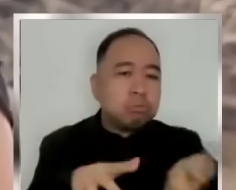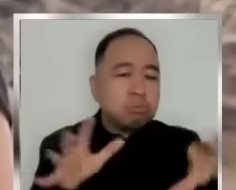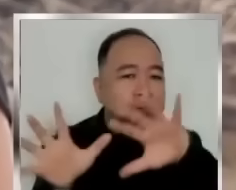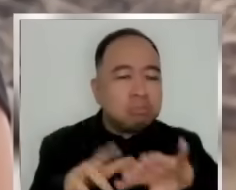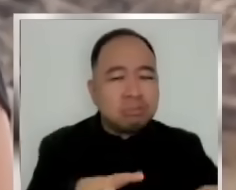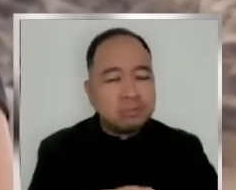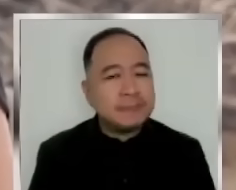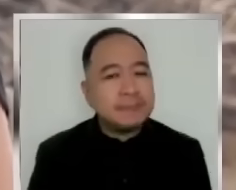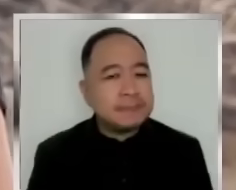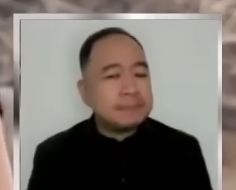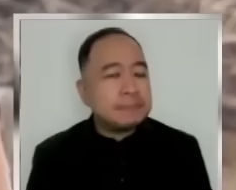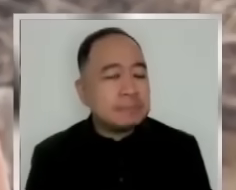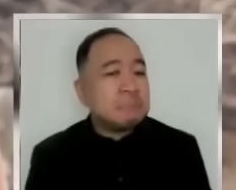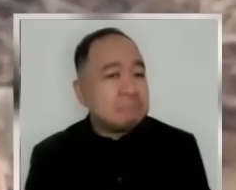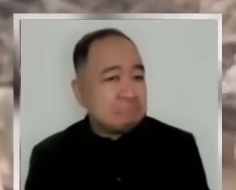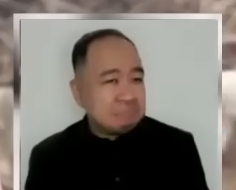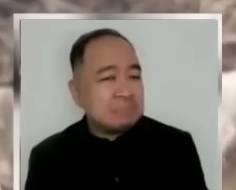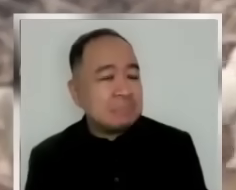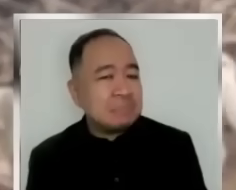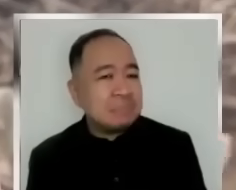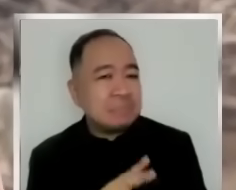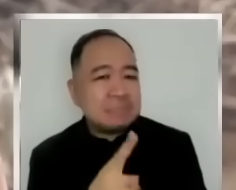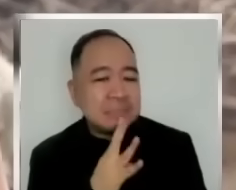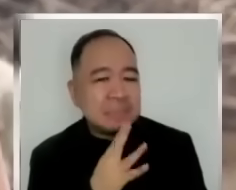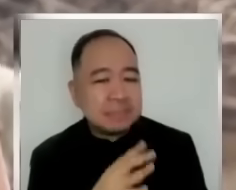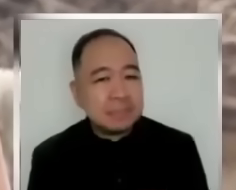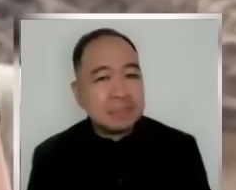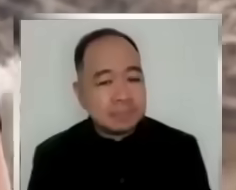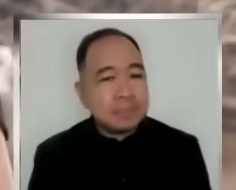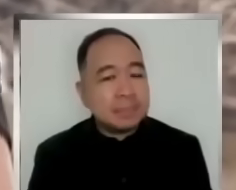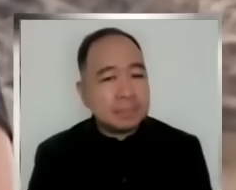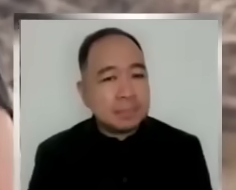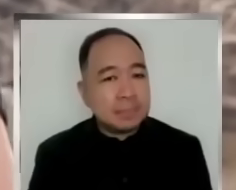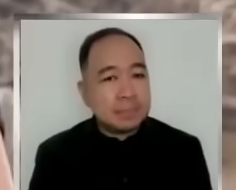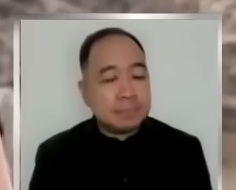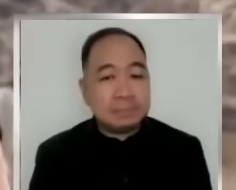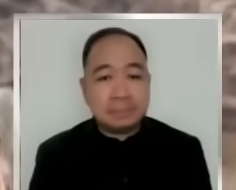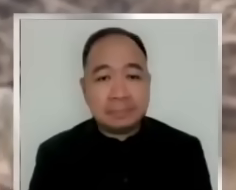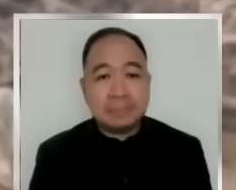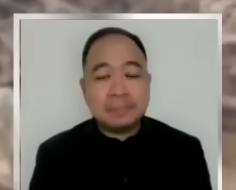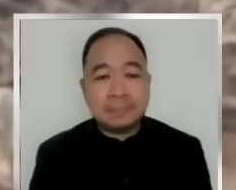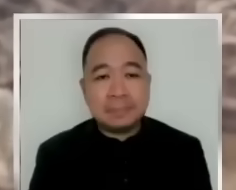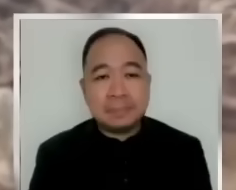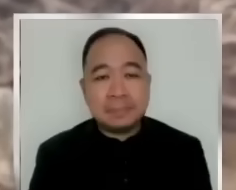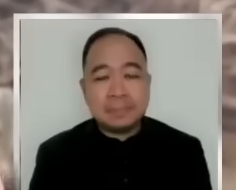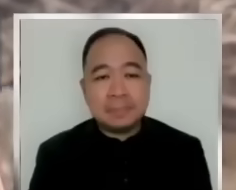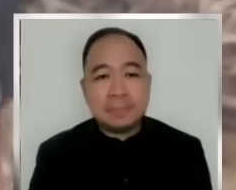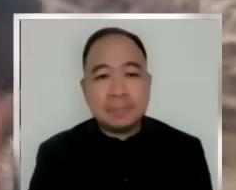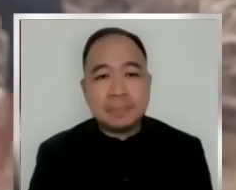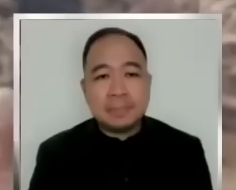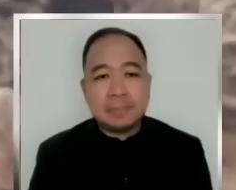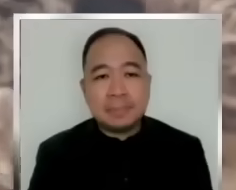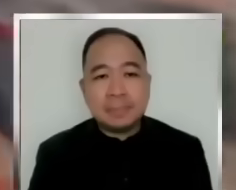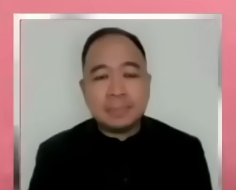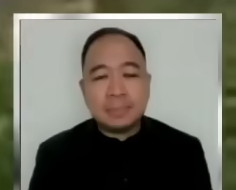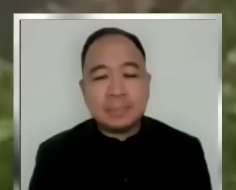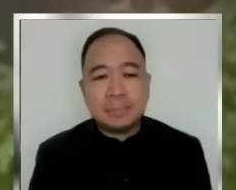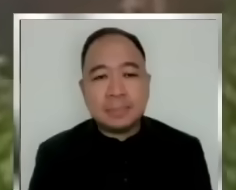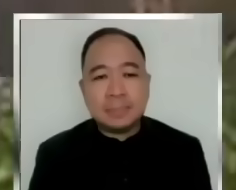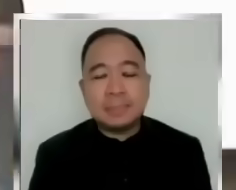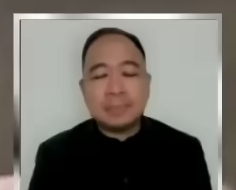kumariti. Waig, sir. May kwala kumariti. Ayos na, tan. Basi lang atudok. Makwa dito, di natin